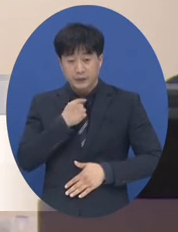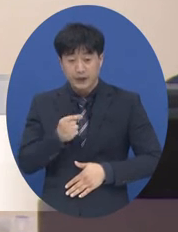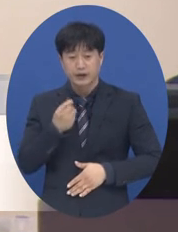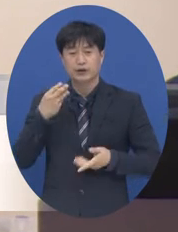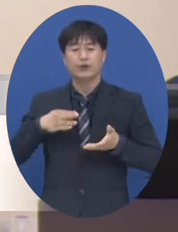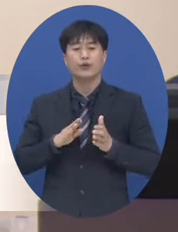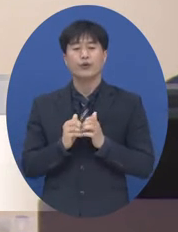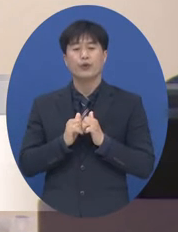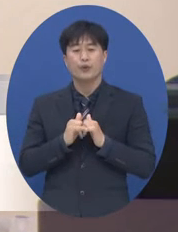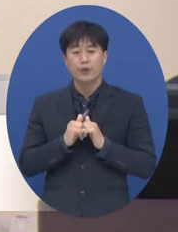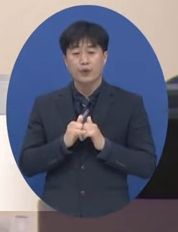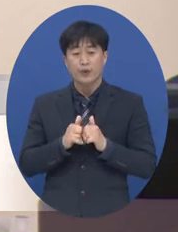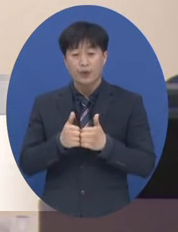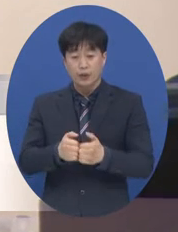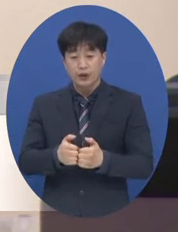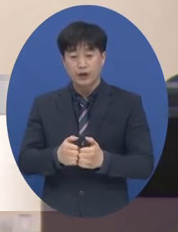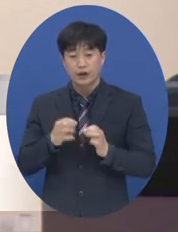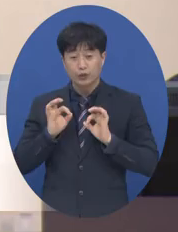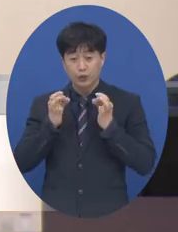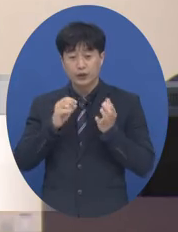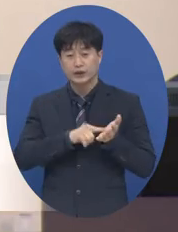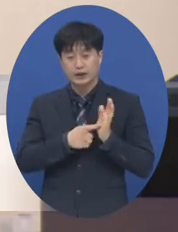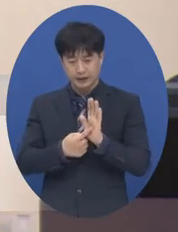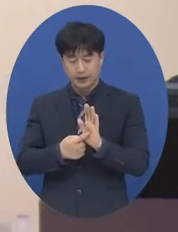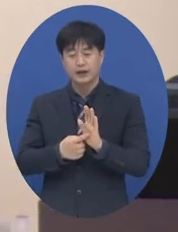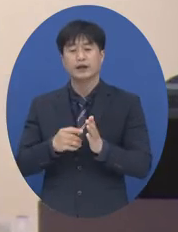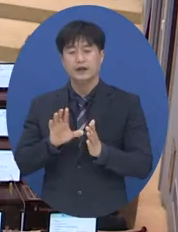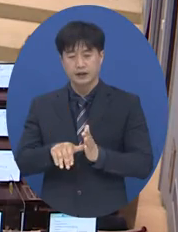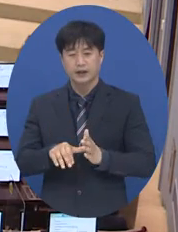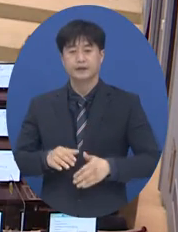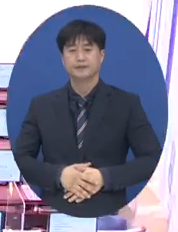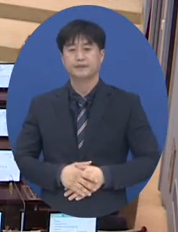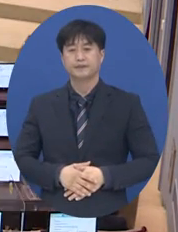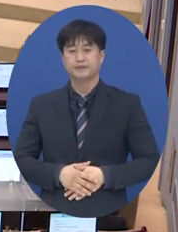했던 경기도의회의 노력이 두드러졌던 회기였습니다.